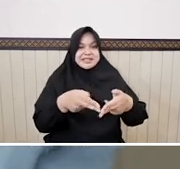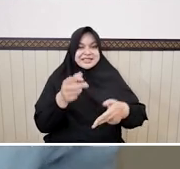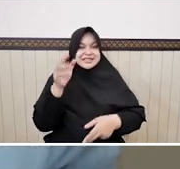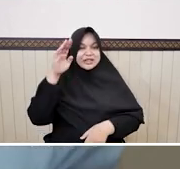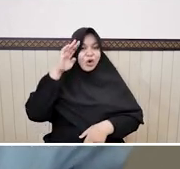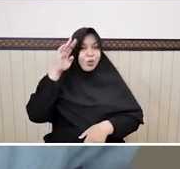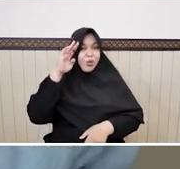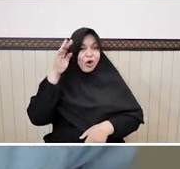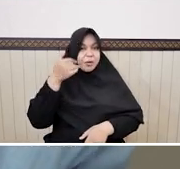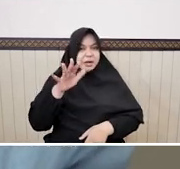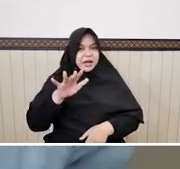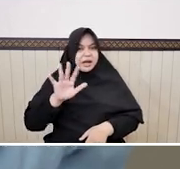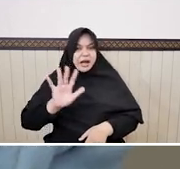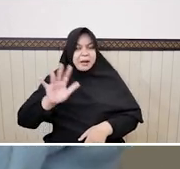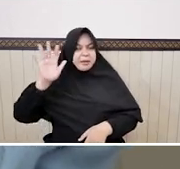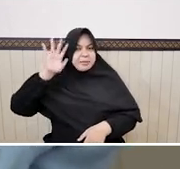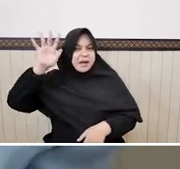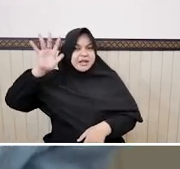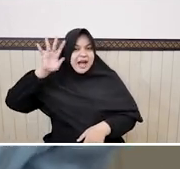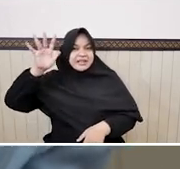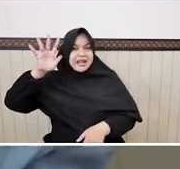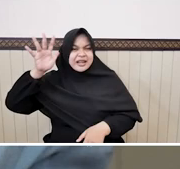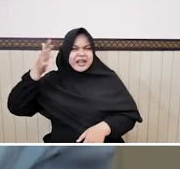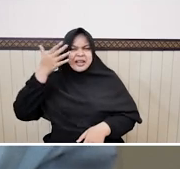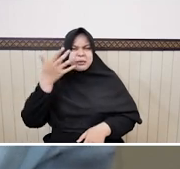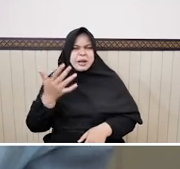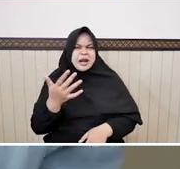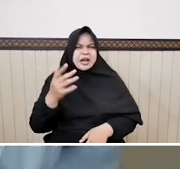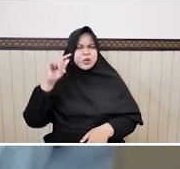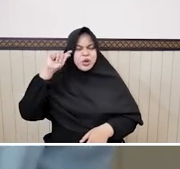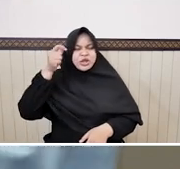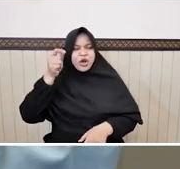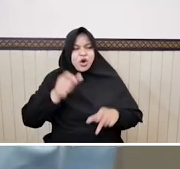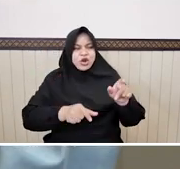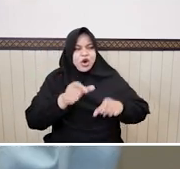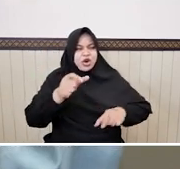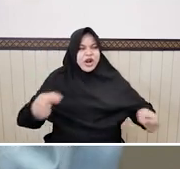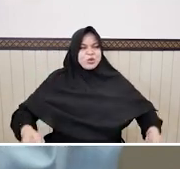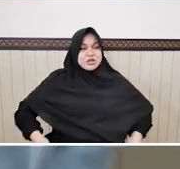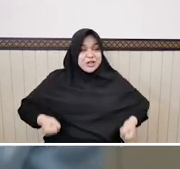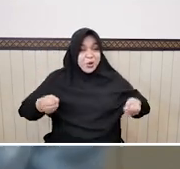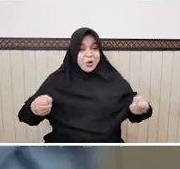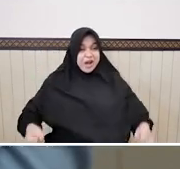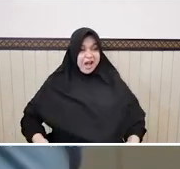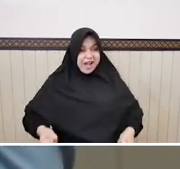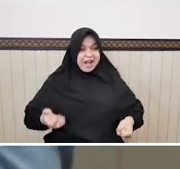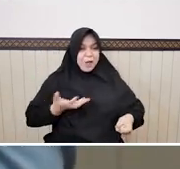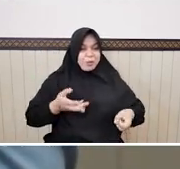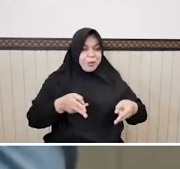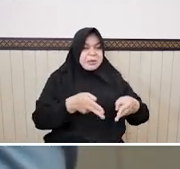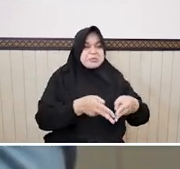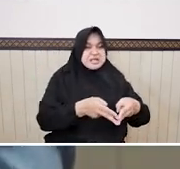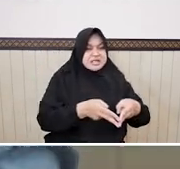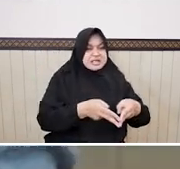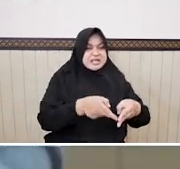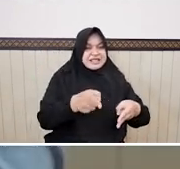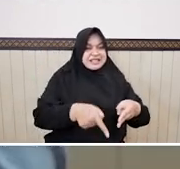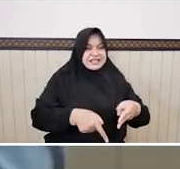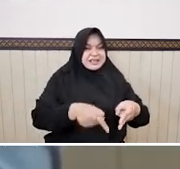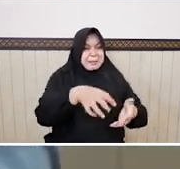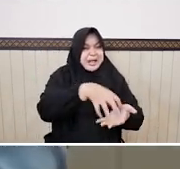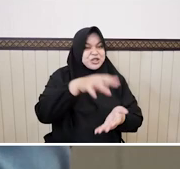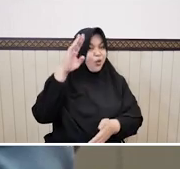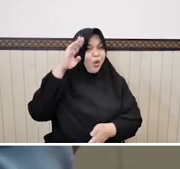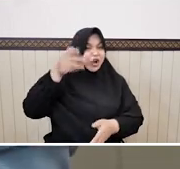Pernahkah kita membayangkan Bagaimana susahnya teman-teman pemakai kursi roda ketika berada di urinoir karena